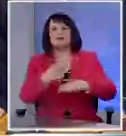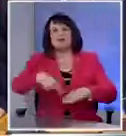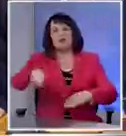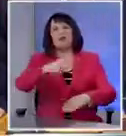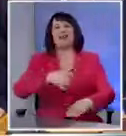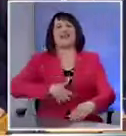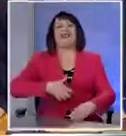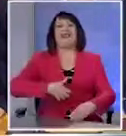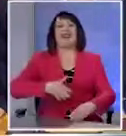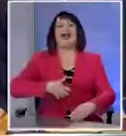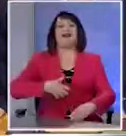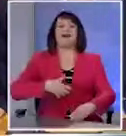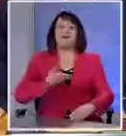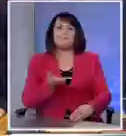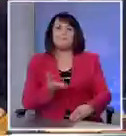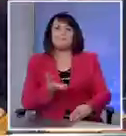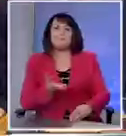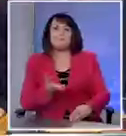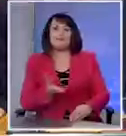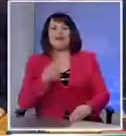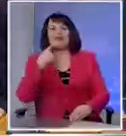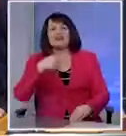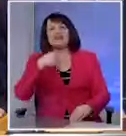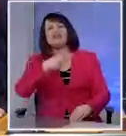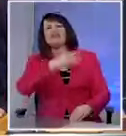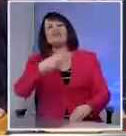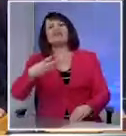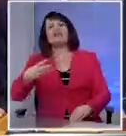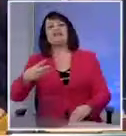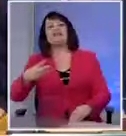υπόλοιποι και όταν βρίζει το ΣΥΡΙΖΑ